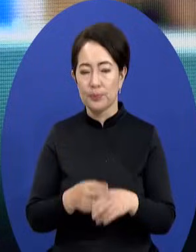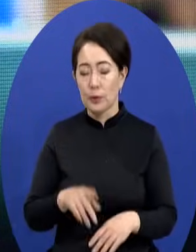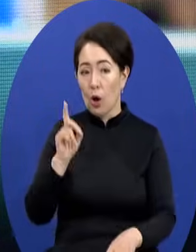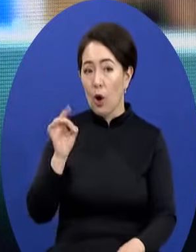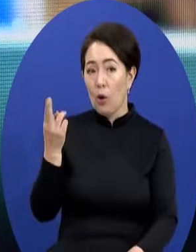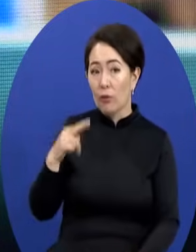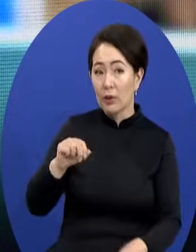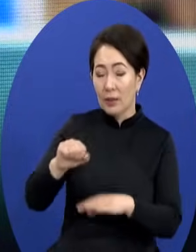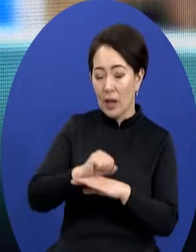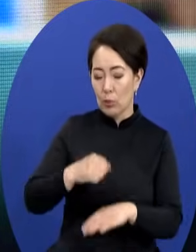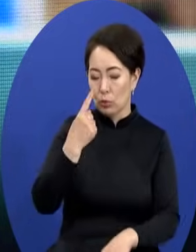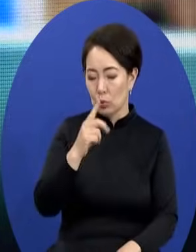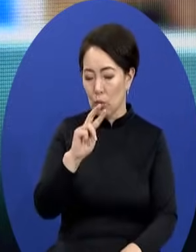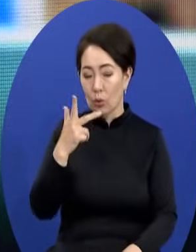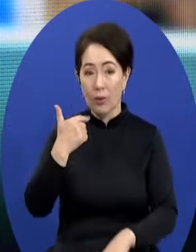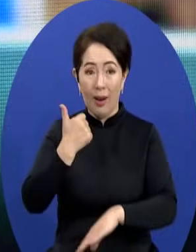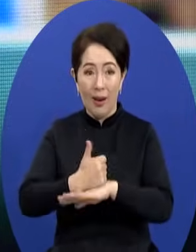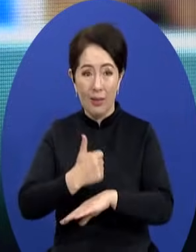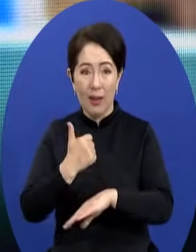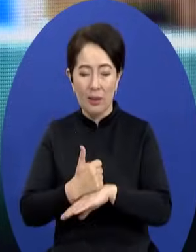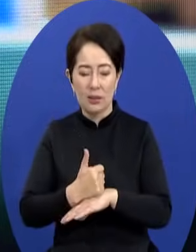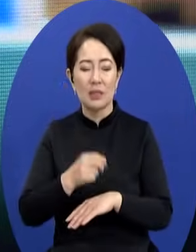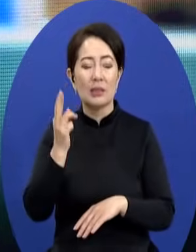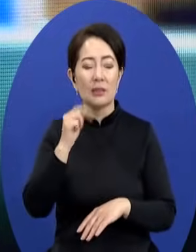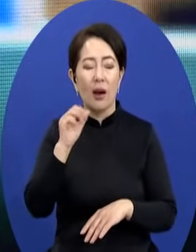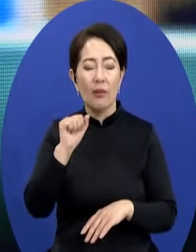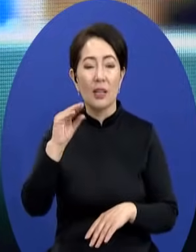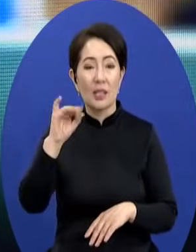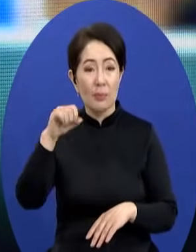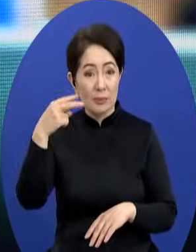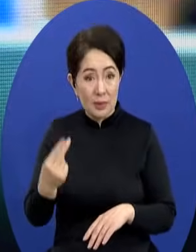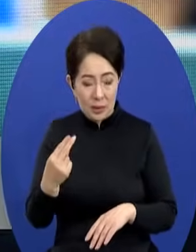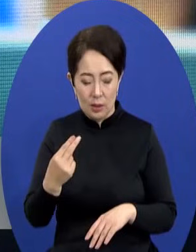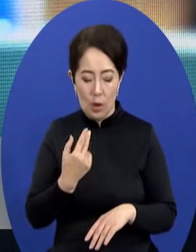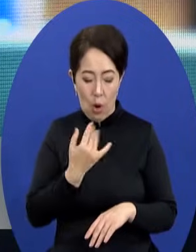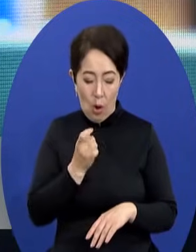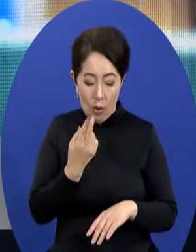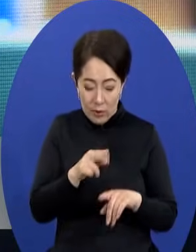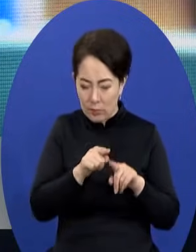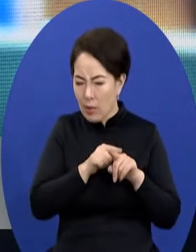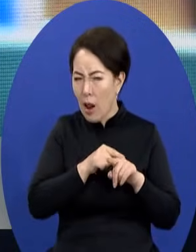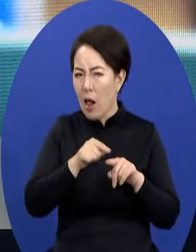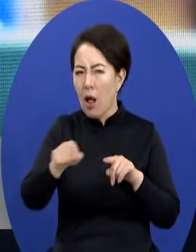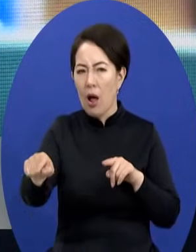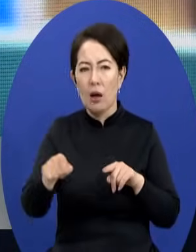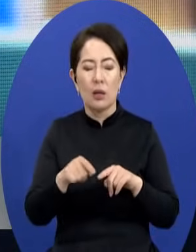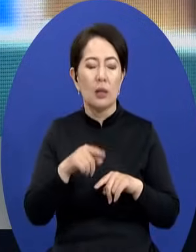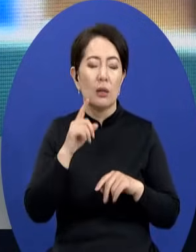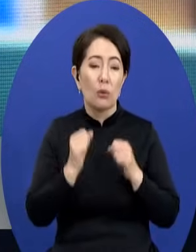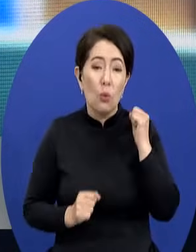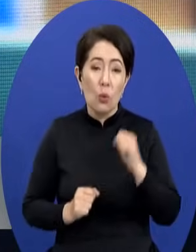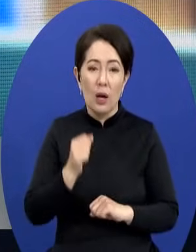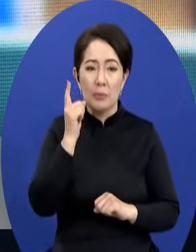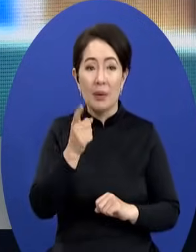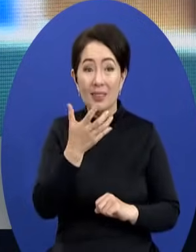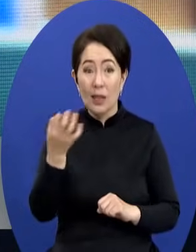Ховд аймагдах зэвсэг түчний 123 дугаар ангийн ахлахлагч Даваж амц Ховд хотоос Улаанбаатар хүртэл 1500 км газрыг явганаар гүйж туулаад